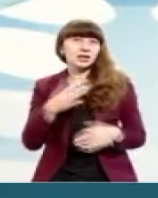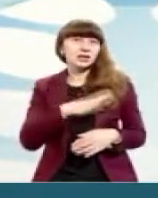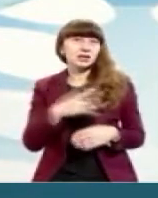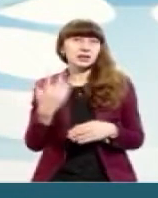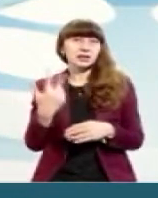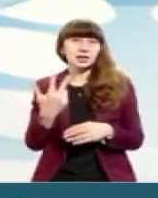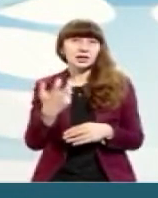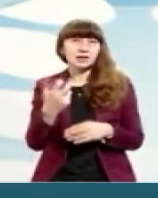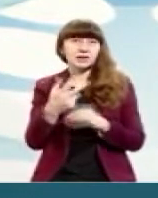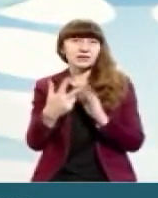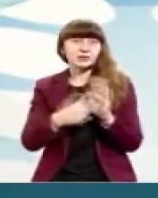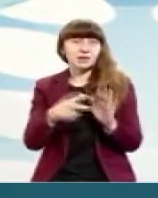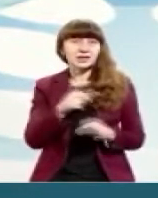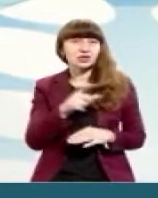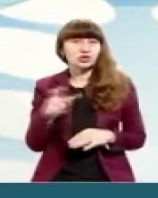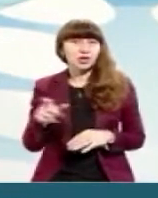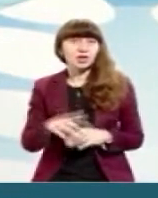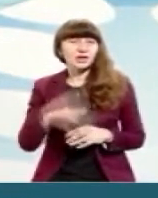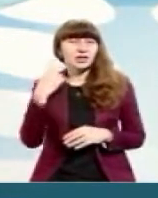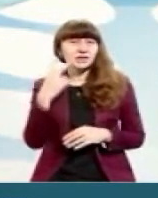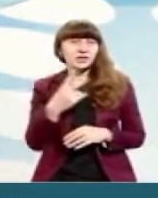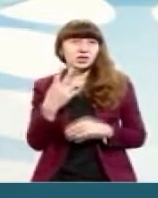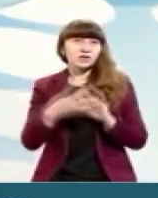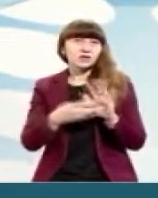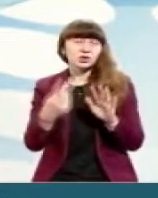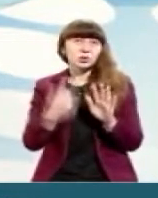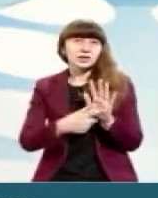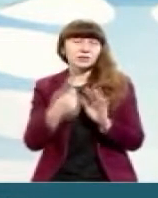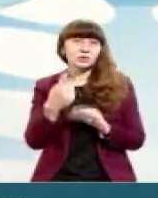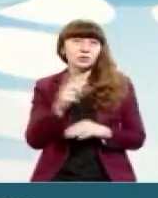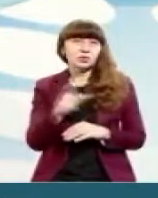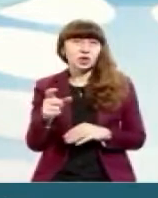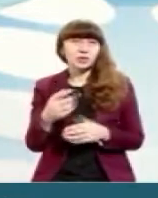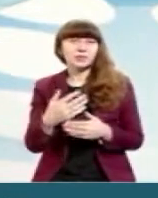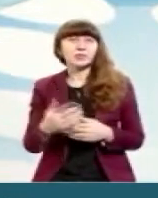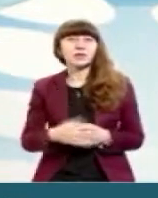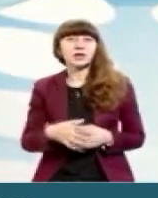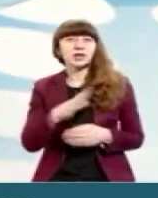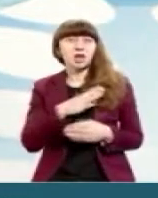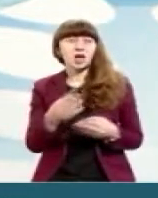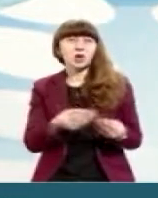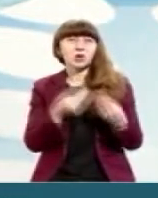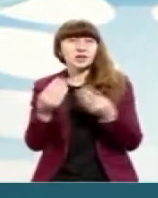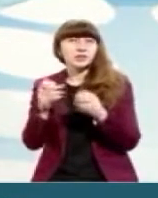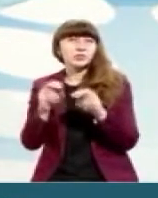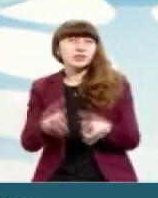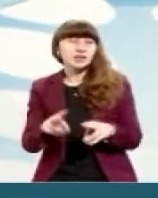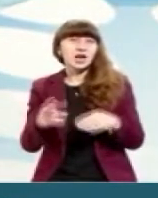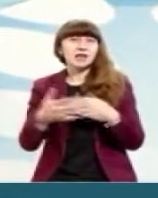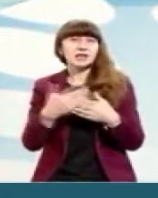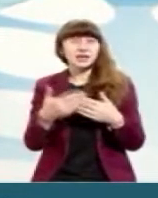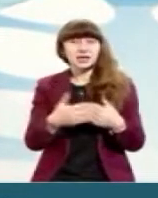тартылған азаматтардың 471-і ерекше назарға алынғаны белгілі. Тұрмыс саласындағы бұзықшылықтар үшін 2037